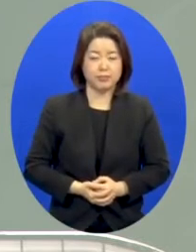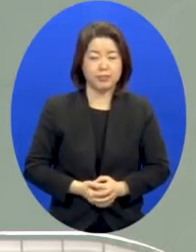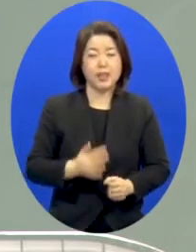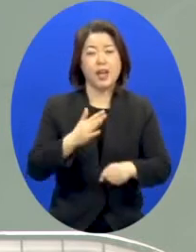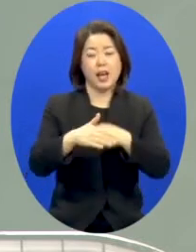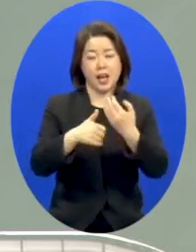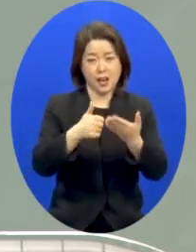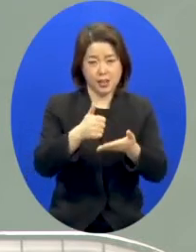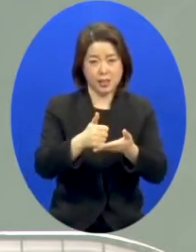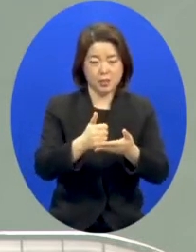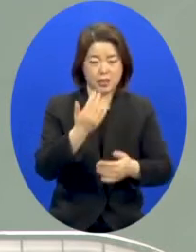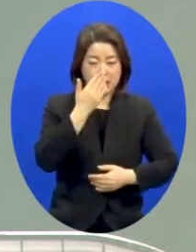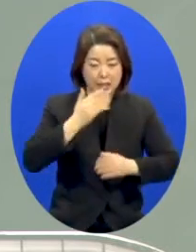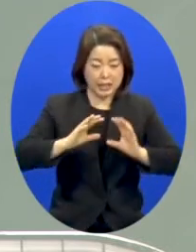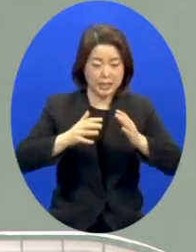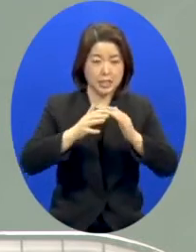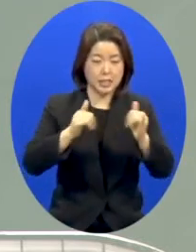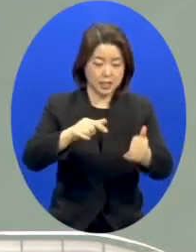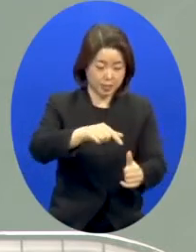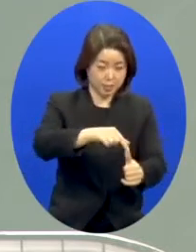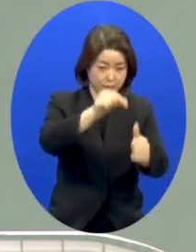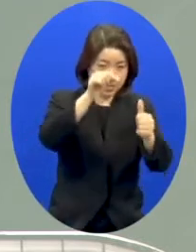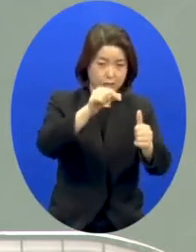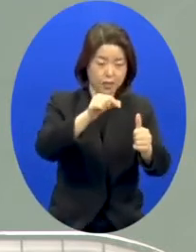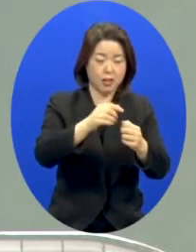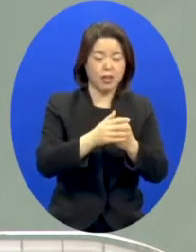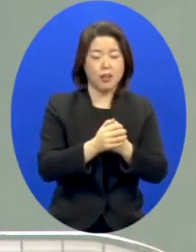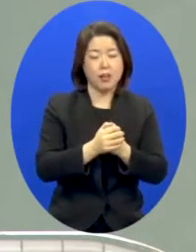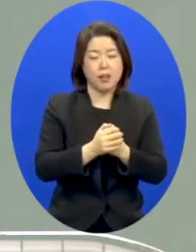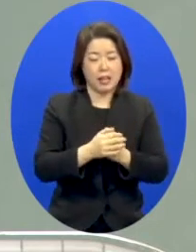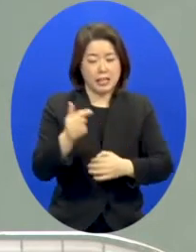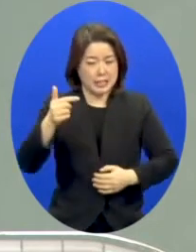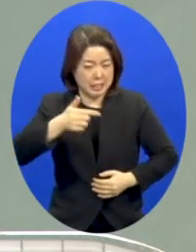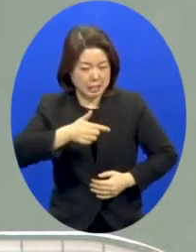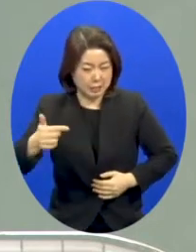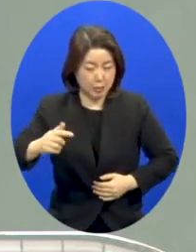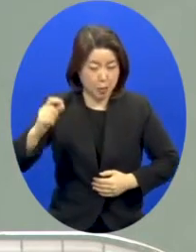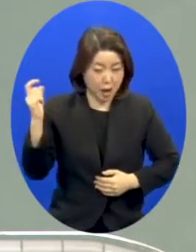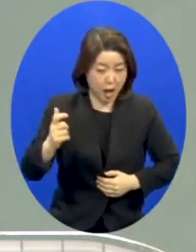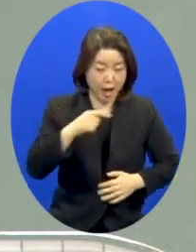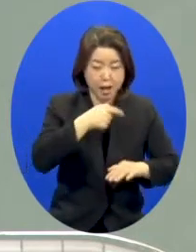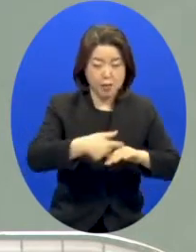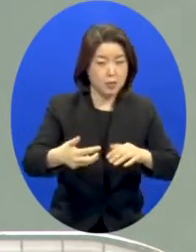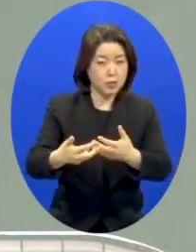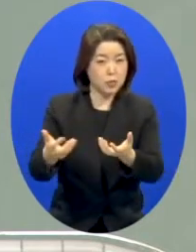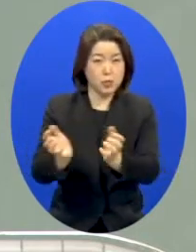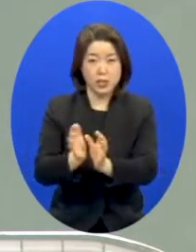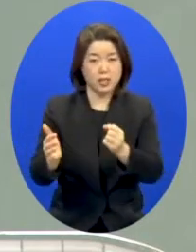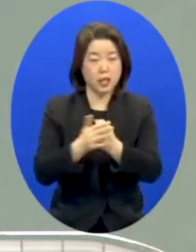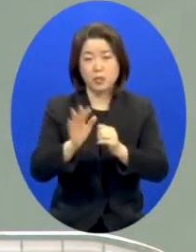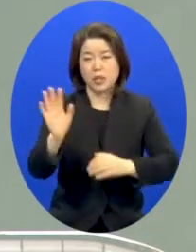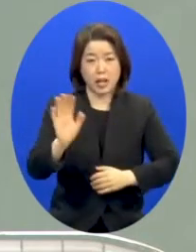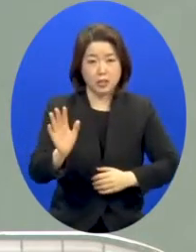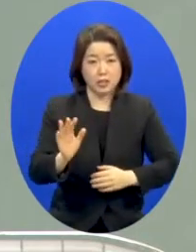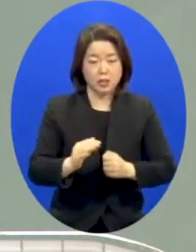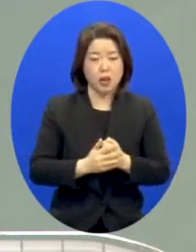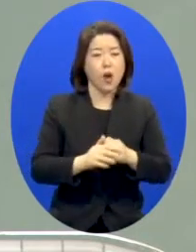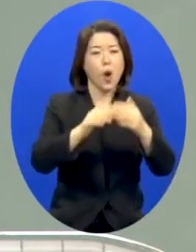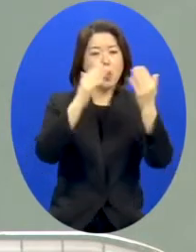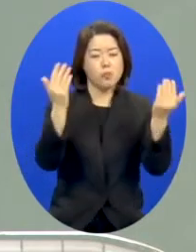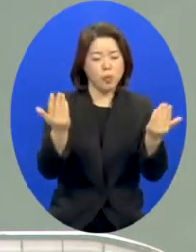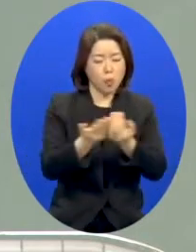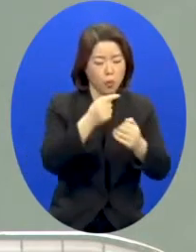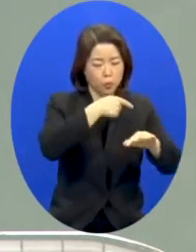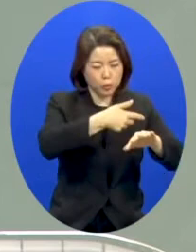하나님께서 이스라엘 을 택하신 이유 도 크고 강한 저 기 때문이 아니었고 오히려 모든 민족보다 작은